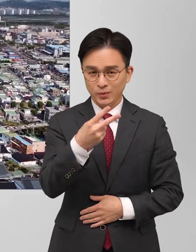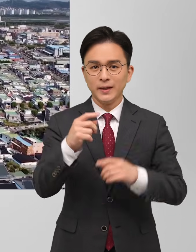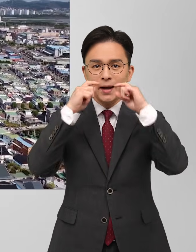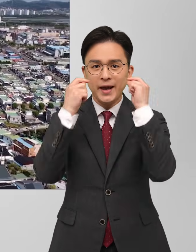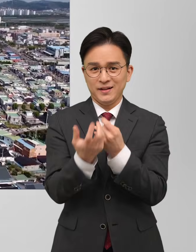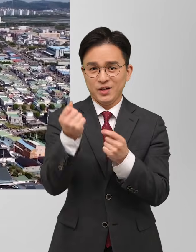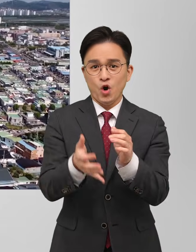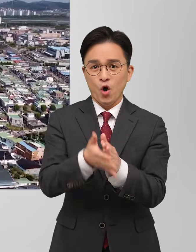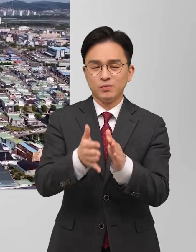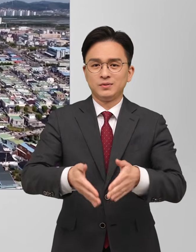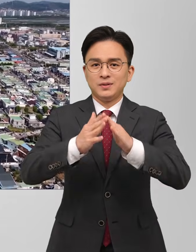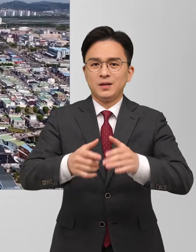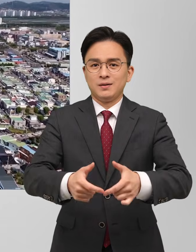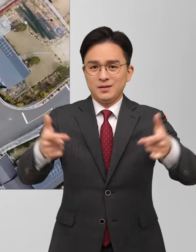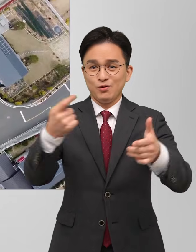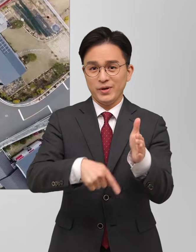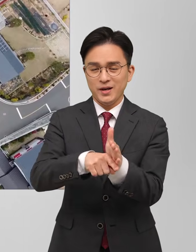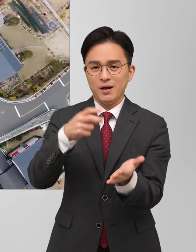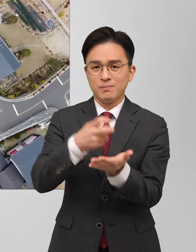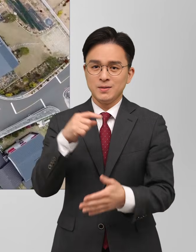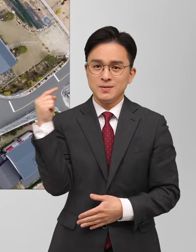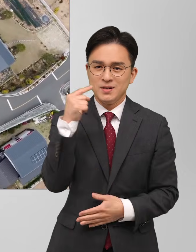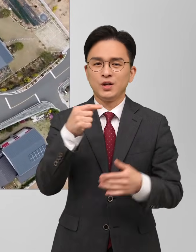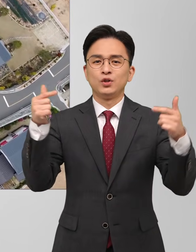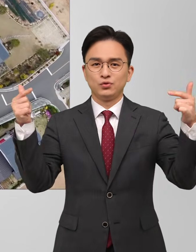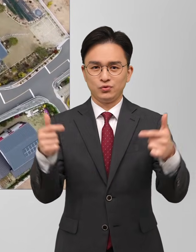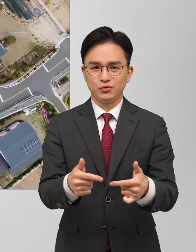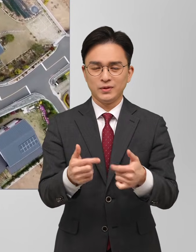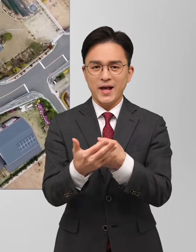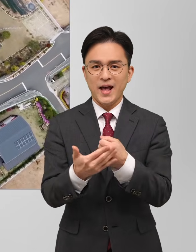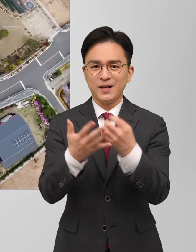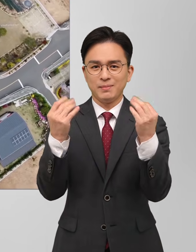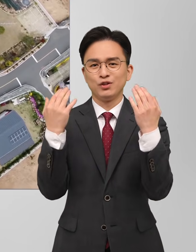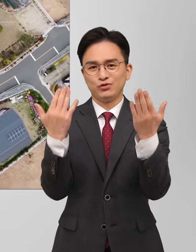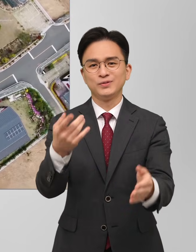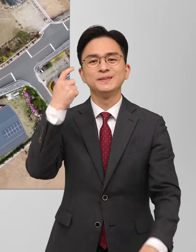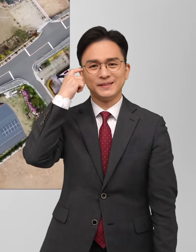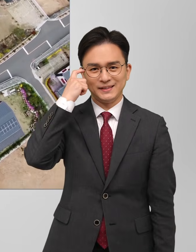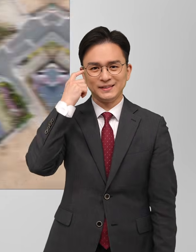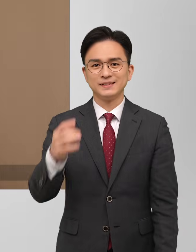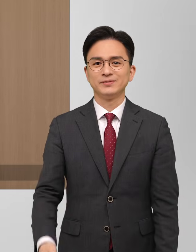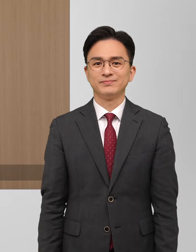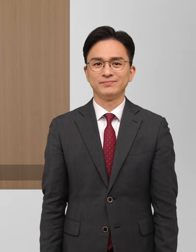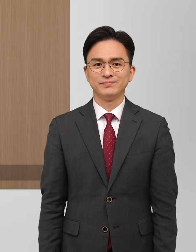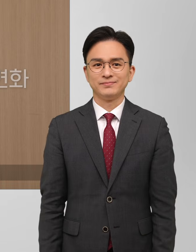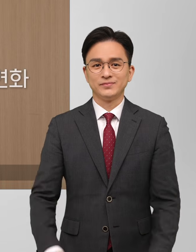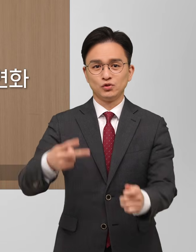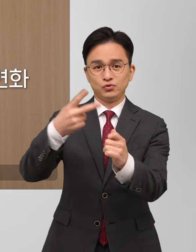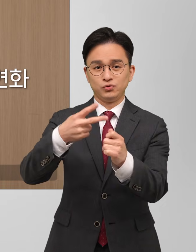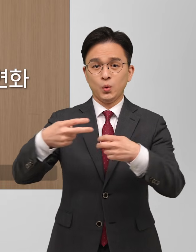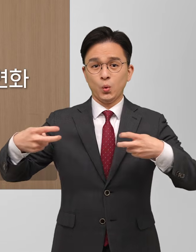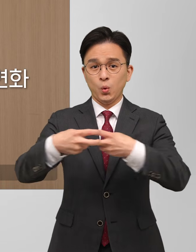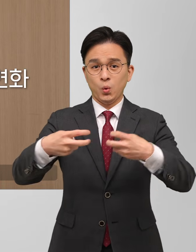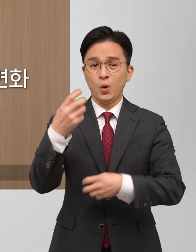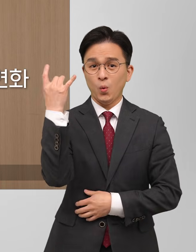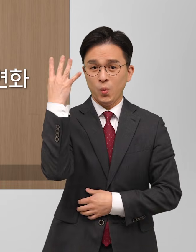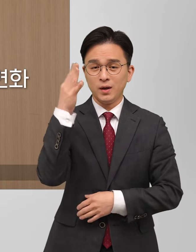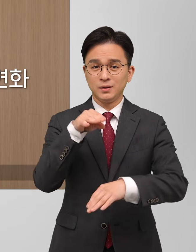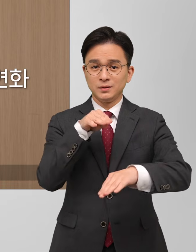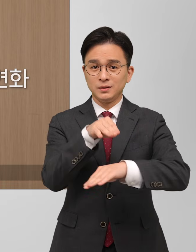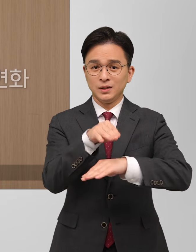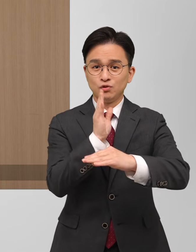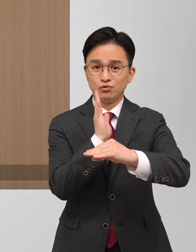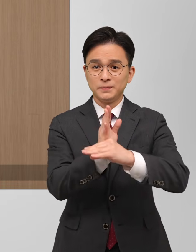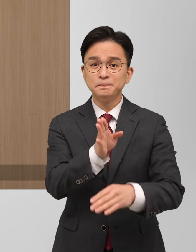그리고 민간 건물까지 확대하기 위한 규제 완화, 경제적 인센티브도 강화될 예정입니다. 두 번째, 교통에서는 자가용